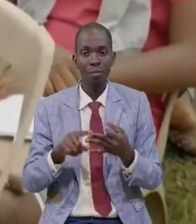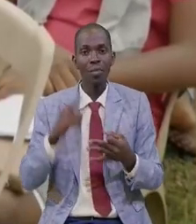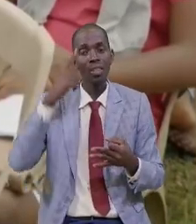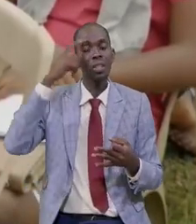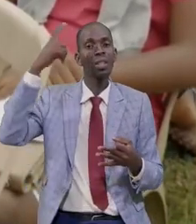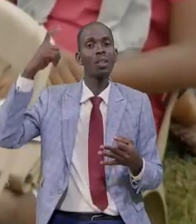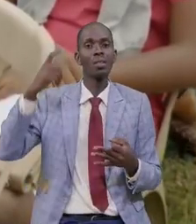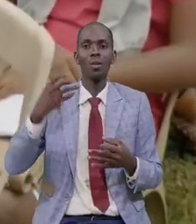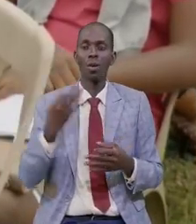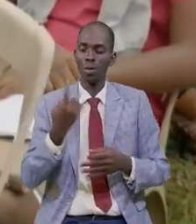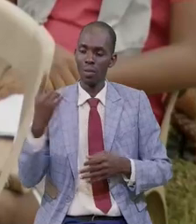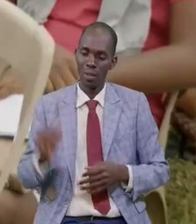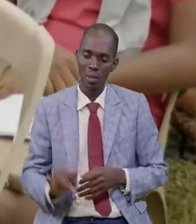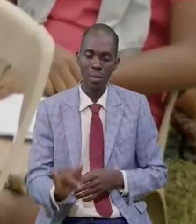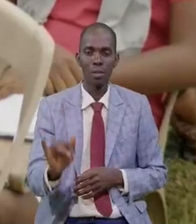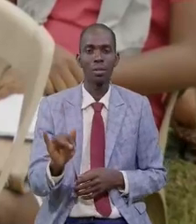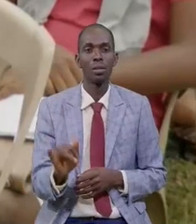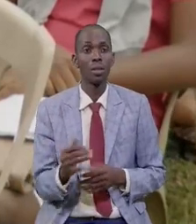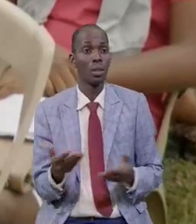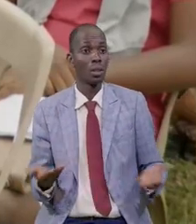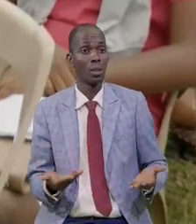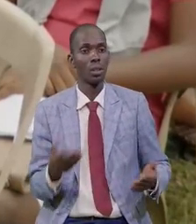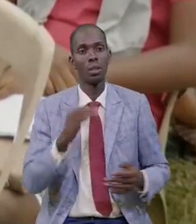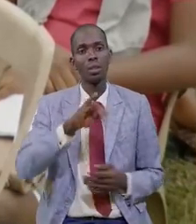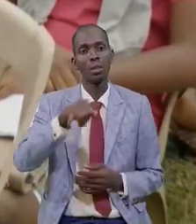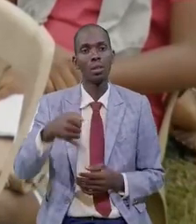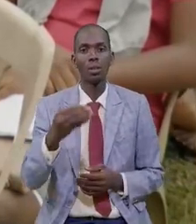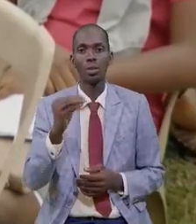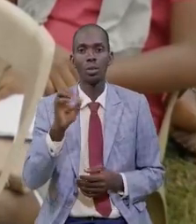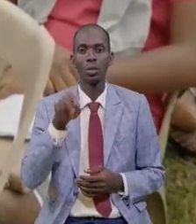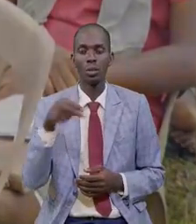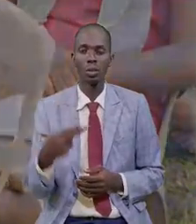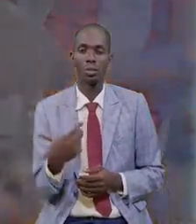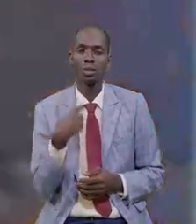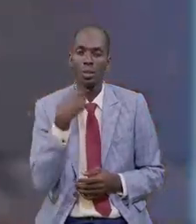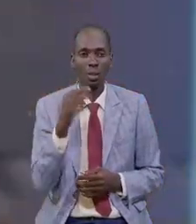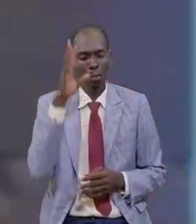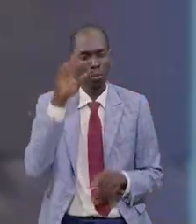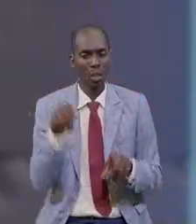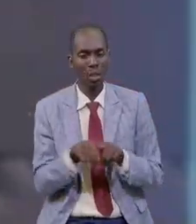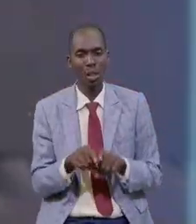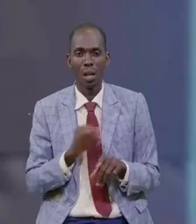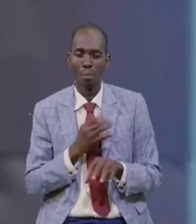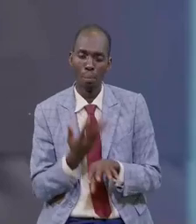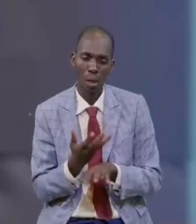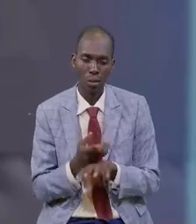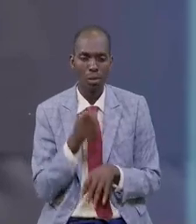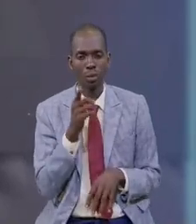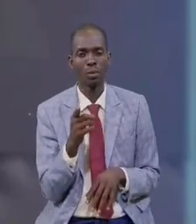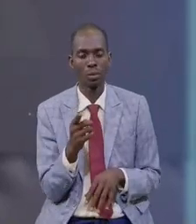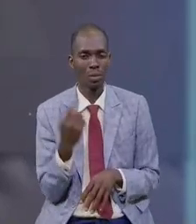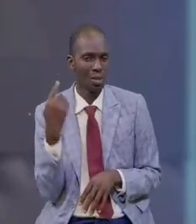d je écoutez écoutez dans ce songe ce